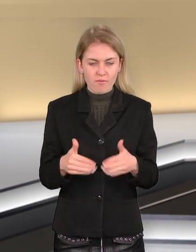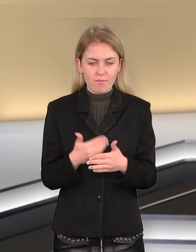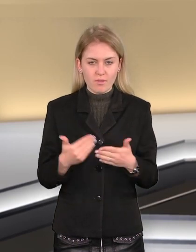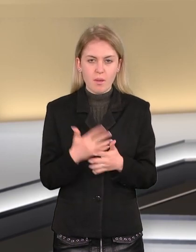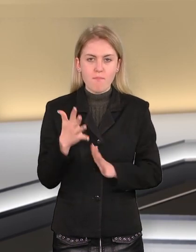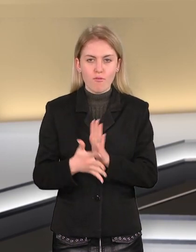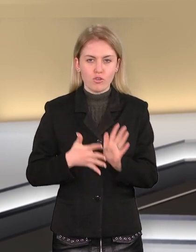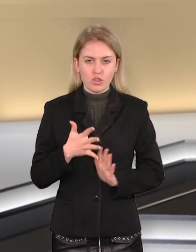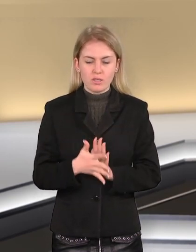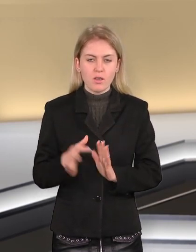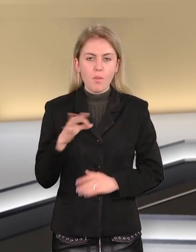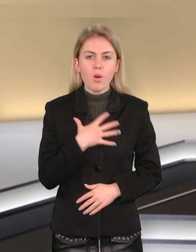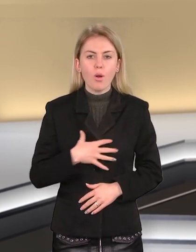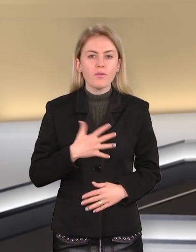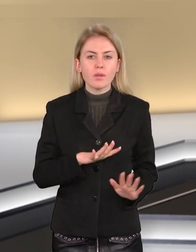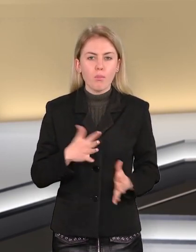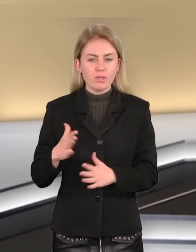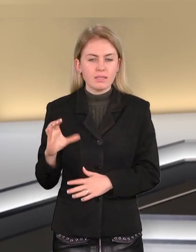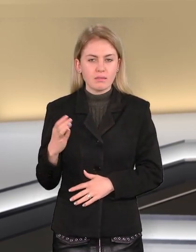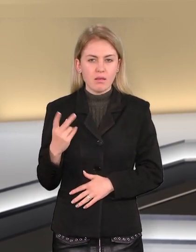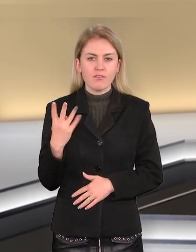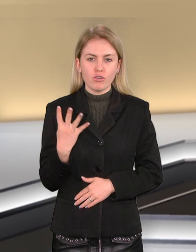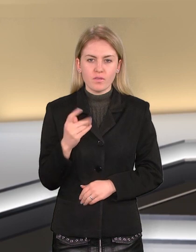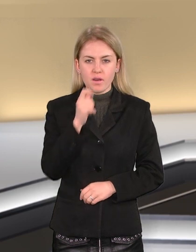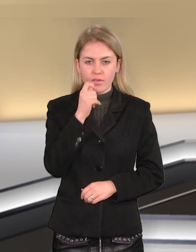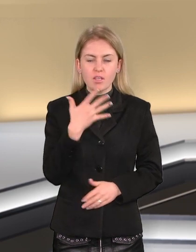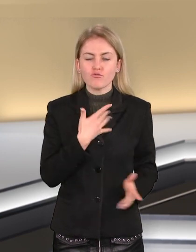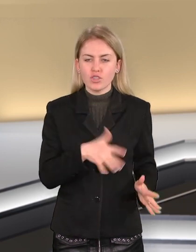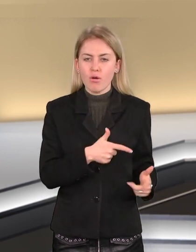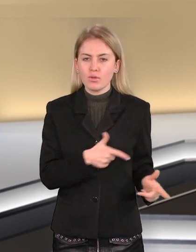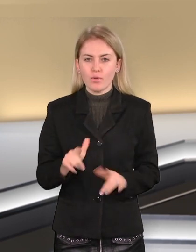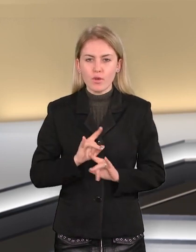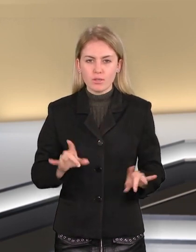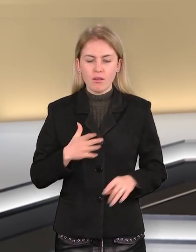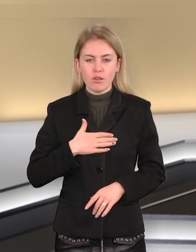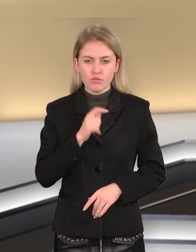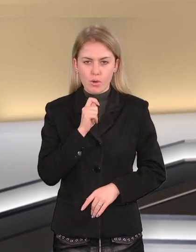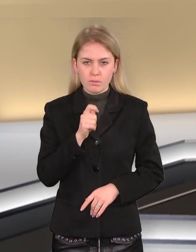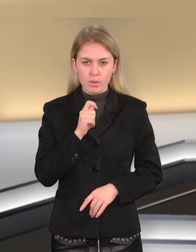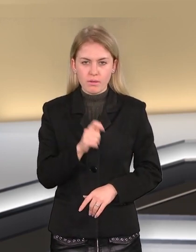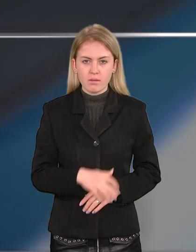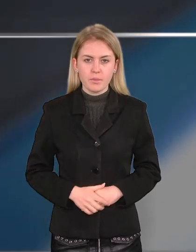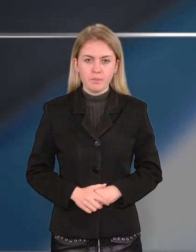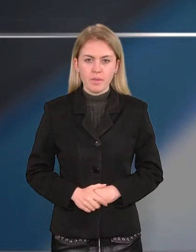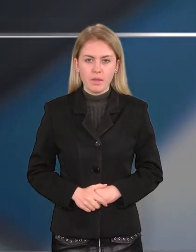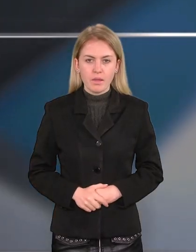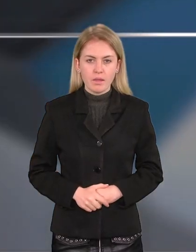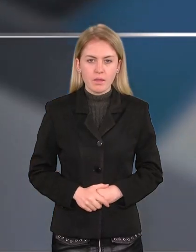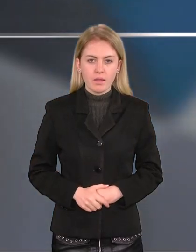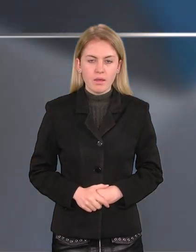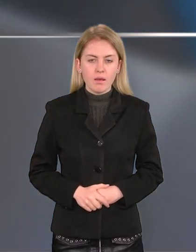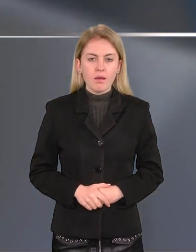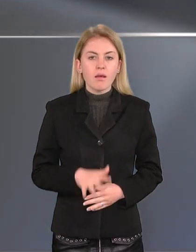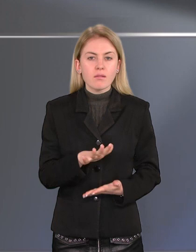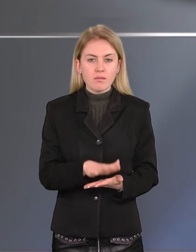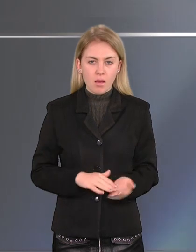мовою жестів. Про головні події середи, 24 квітня, вже готові розказати наші кореспонденти.